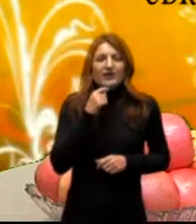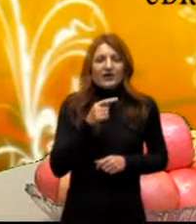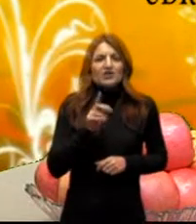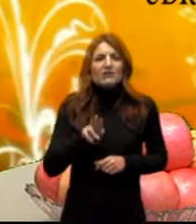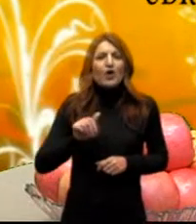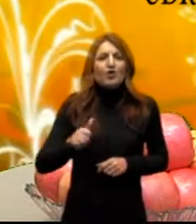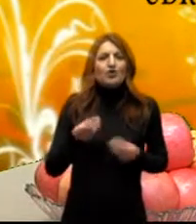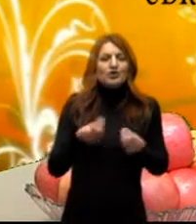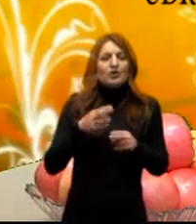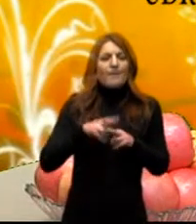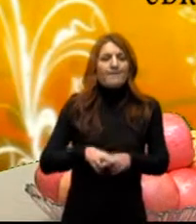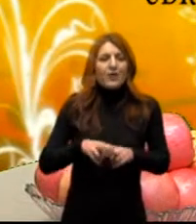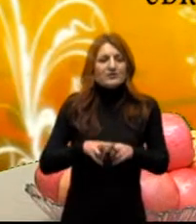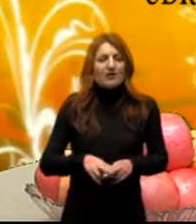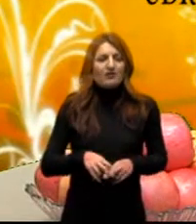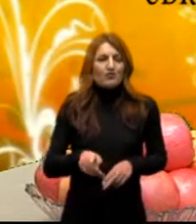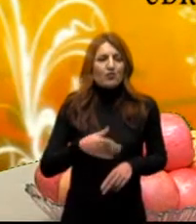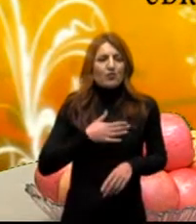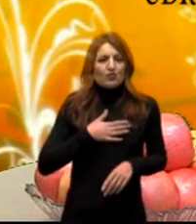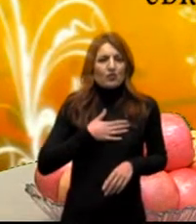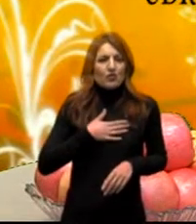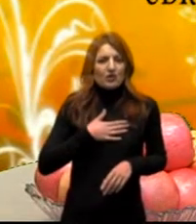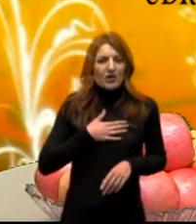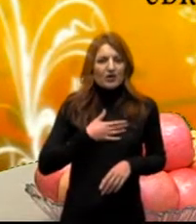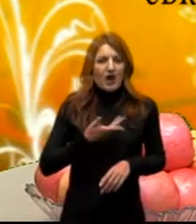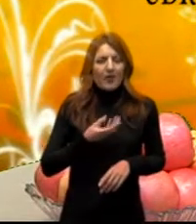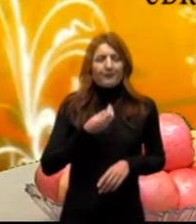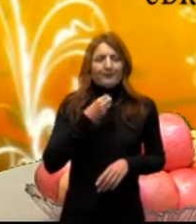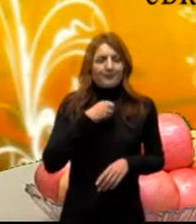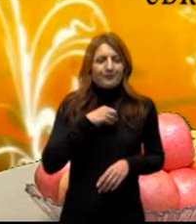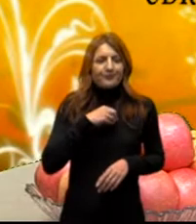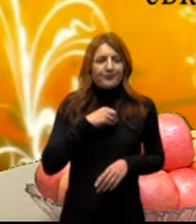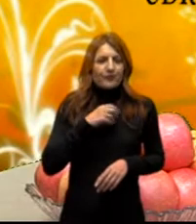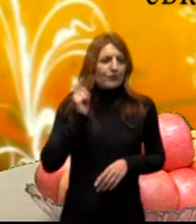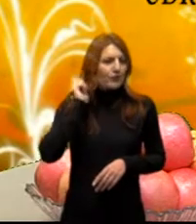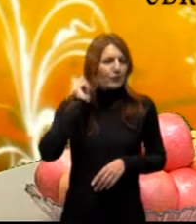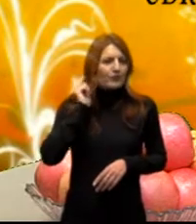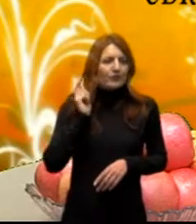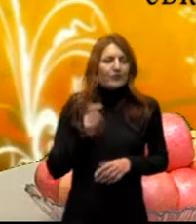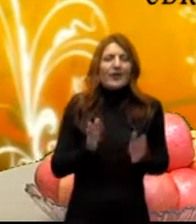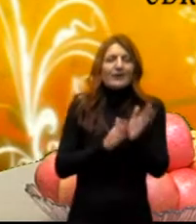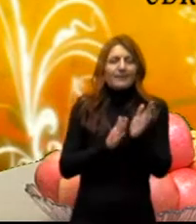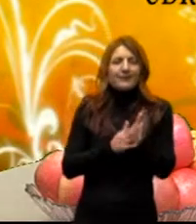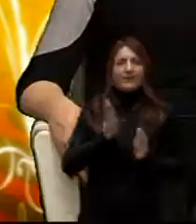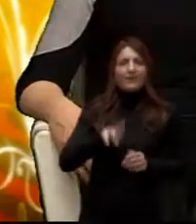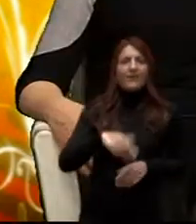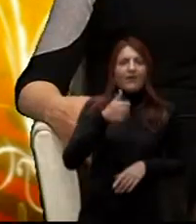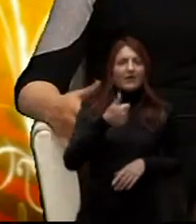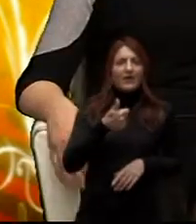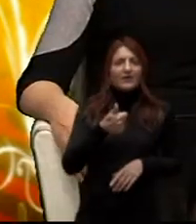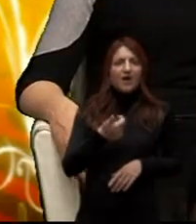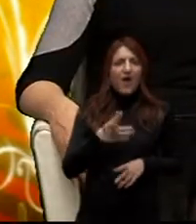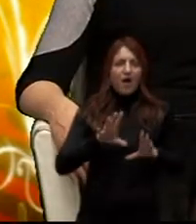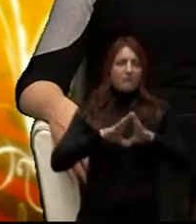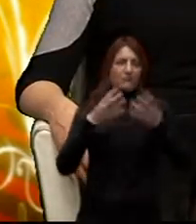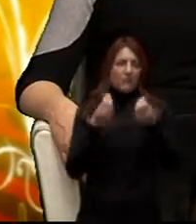svoje posljedice u našim gutanjim ovima. Znači recimo ima jedna, možemo reći, ajmo